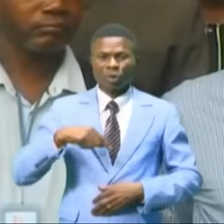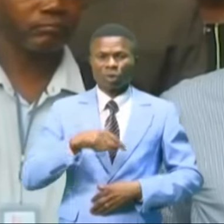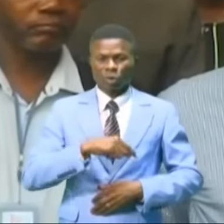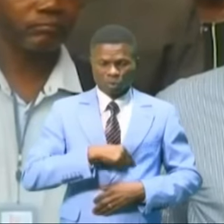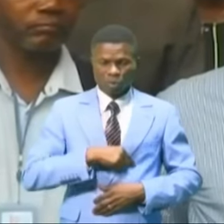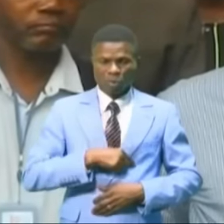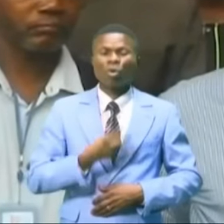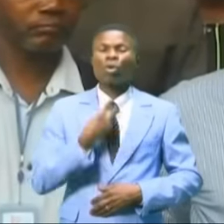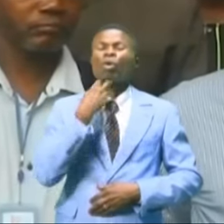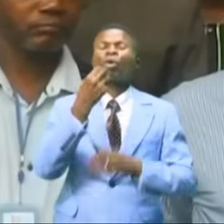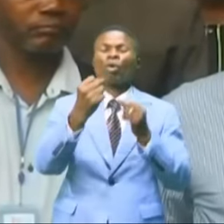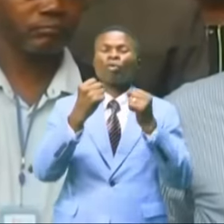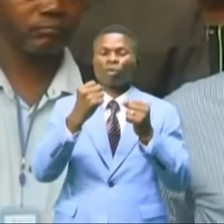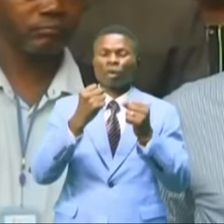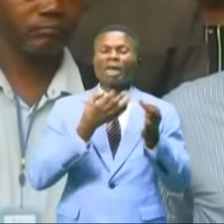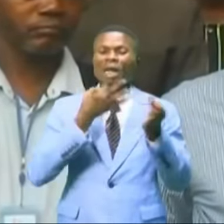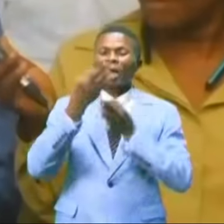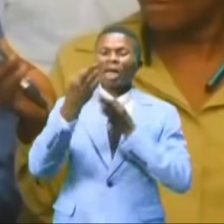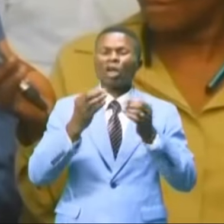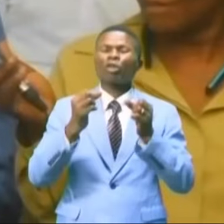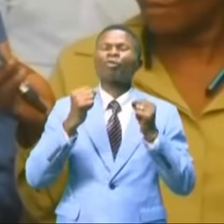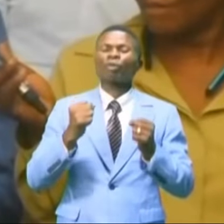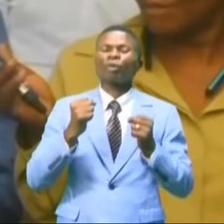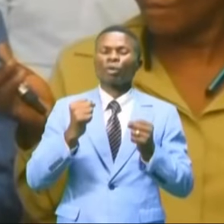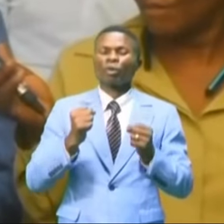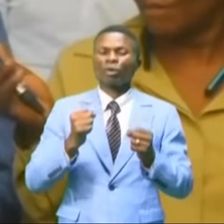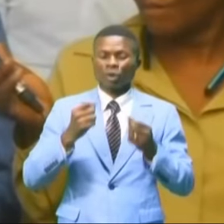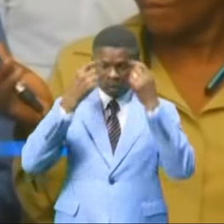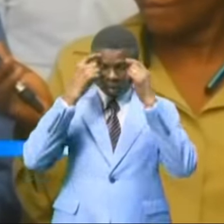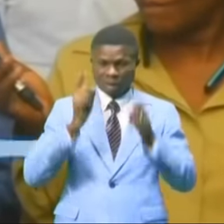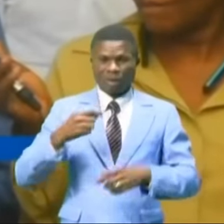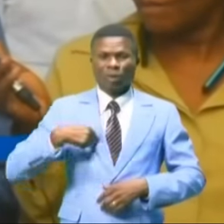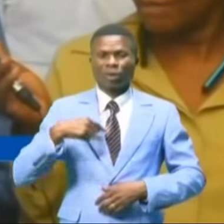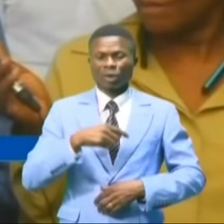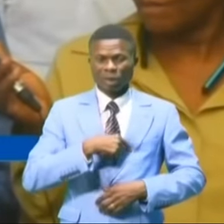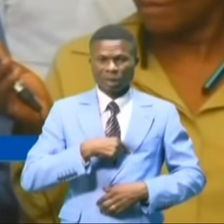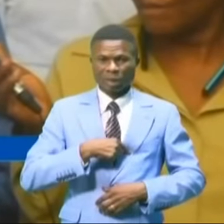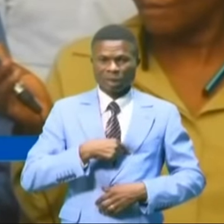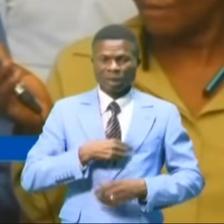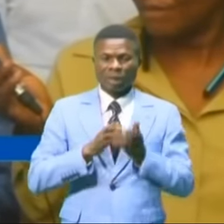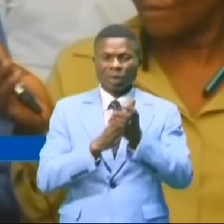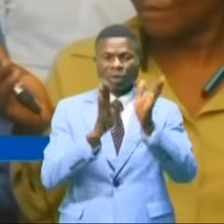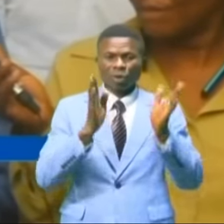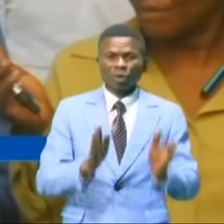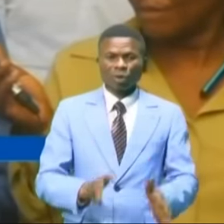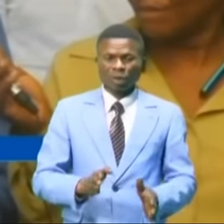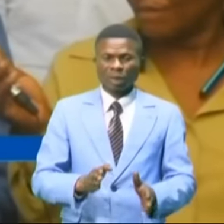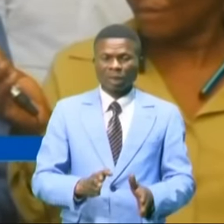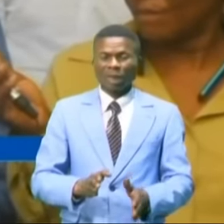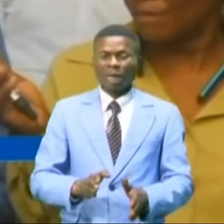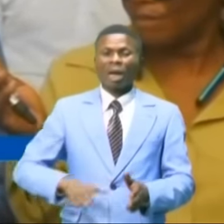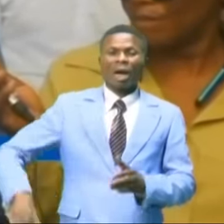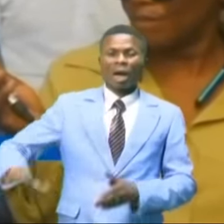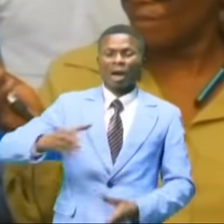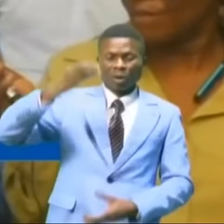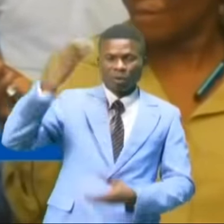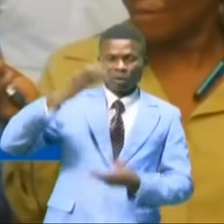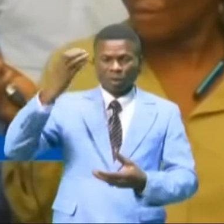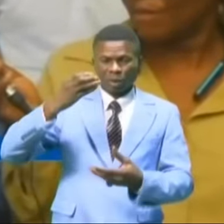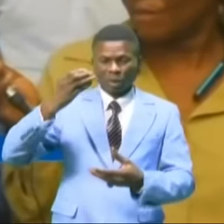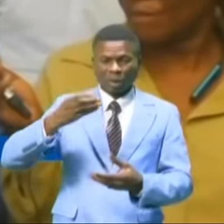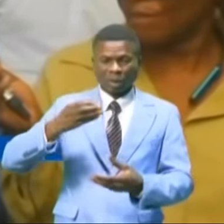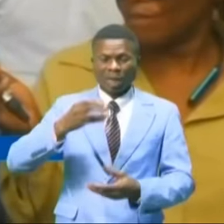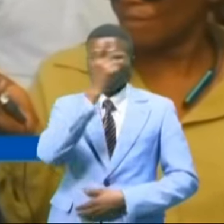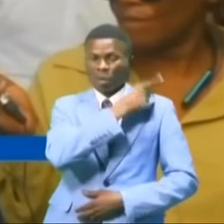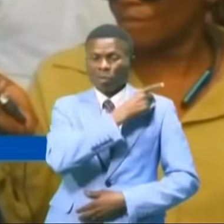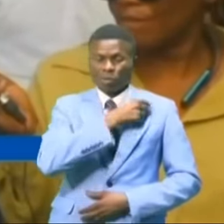voix pour exprimer fermement notre opposition à l'oligarchie de Paul Kagame, le président rwandais